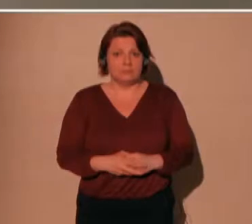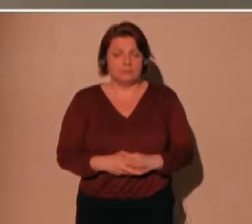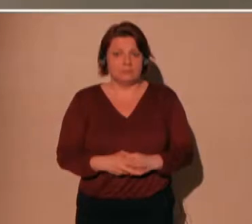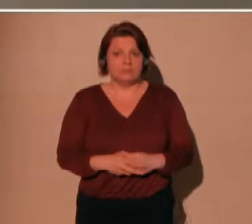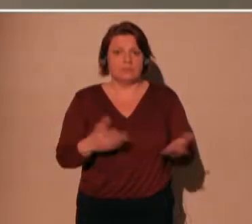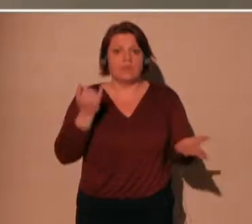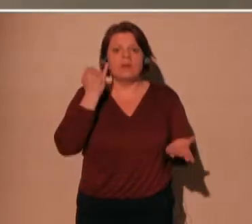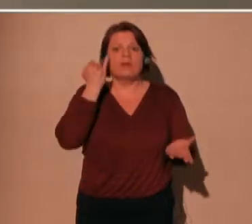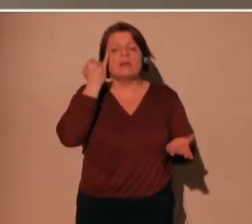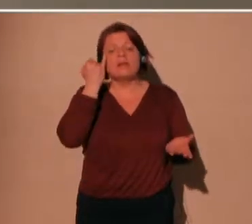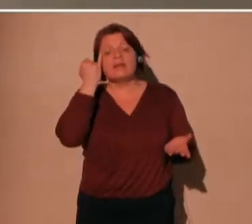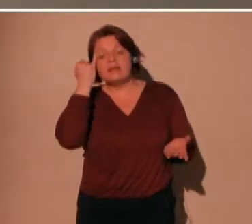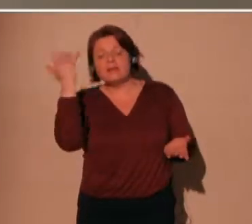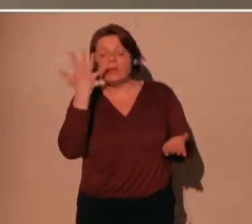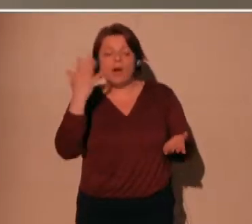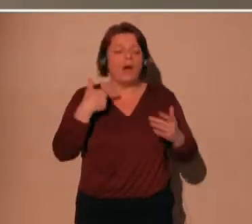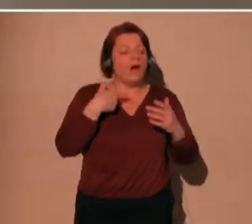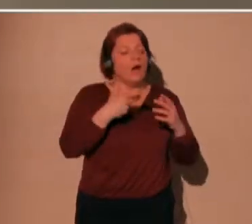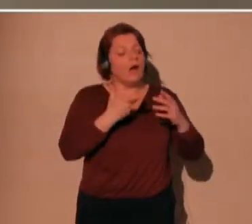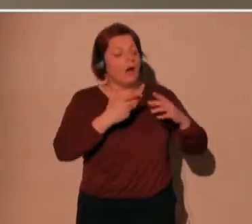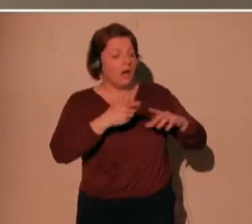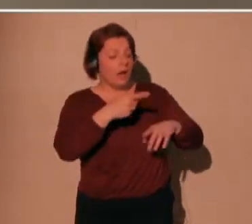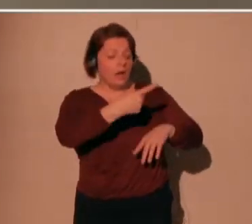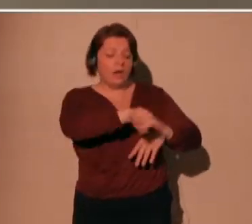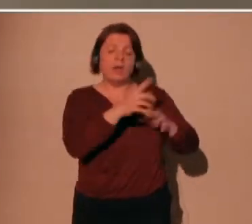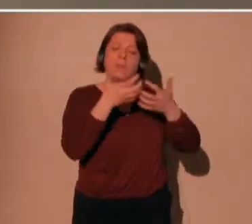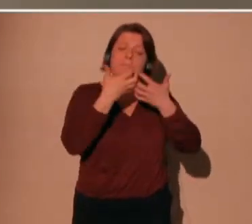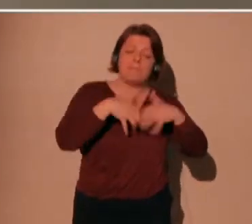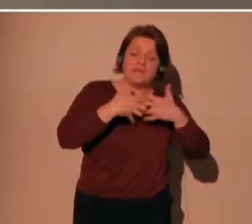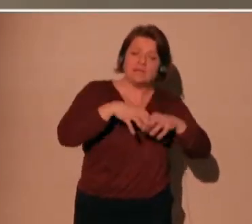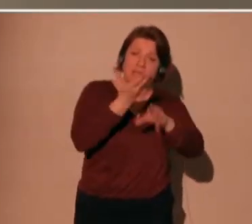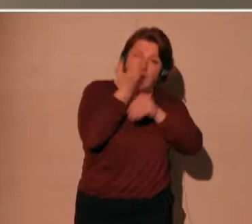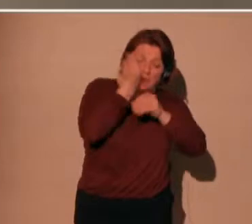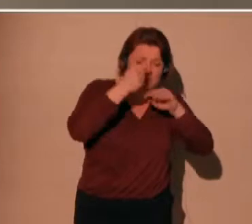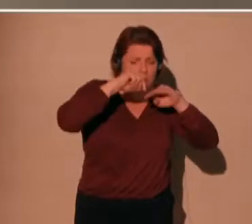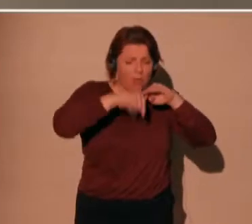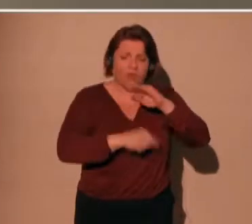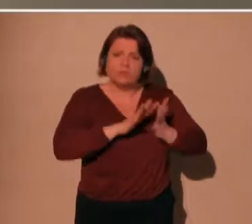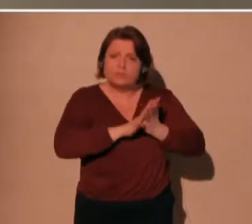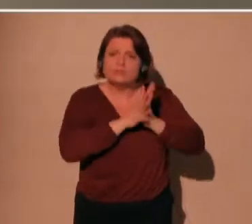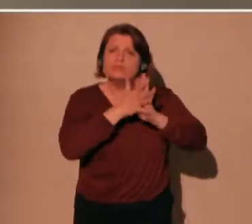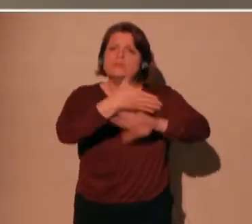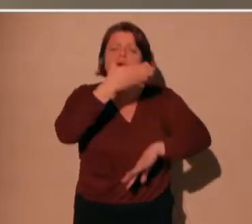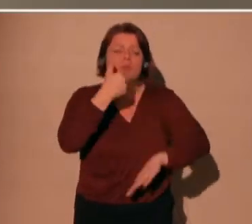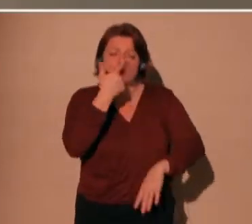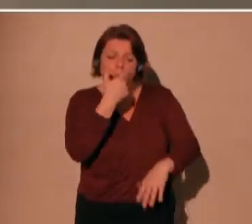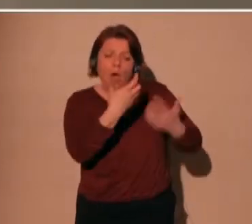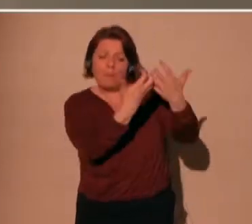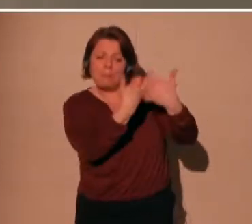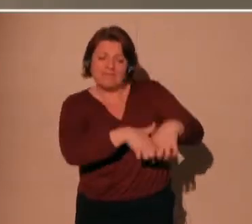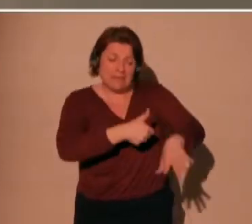à améliorer l'apprentissage profond, puisque les machines pourraient apprendre d'elles-mêmes jusqu'à atteindre un certain